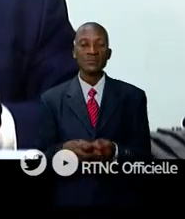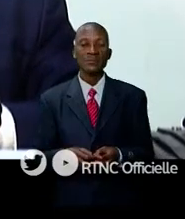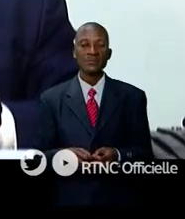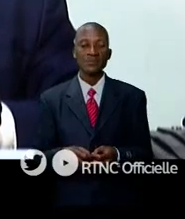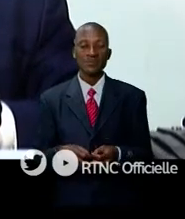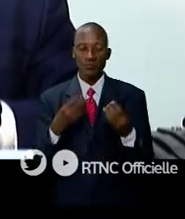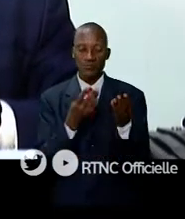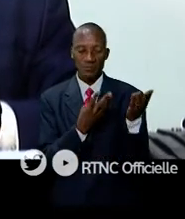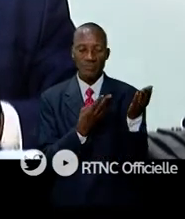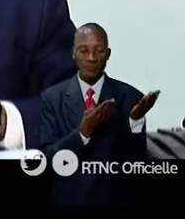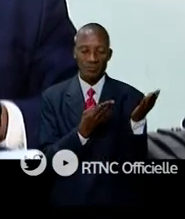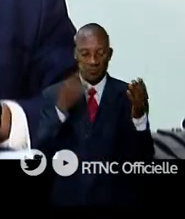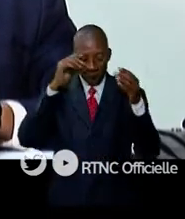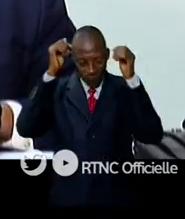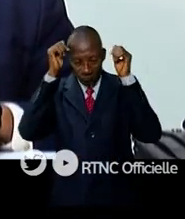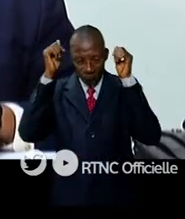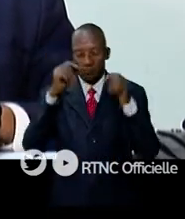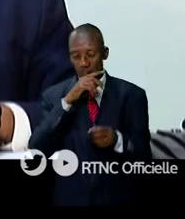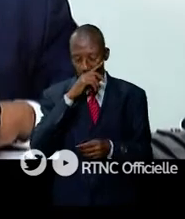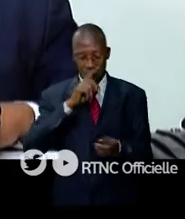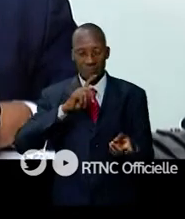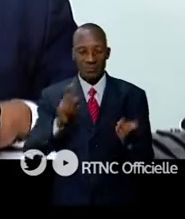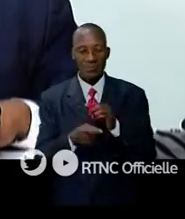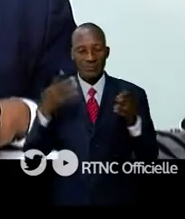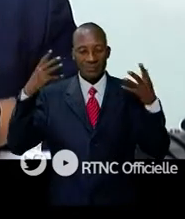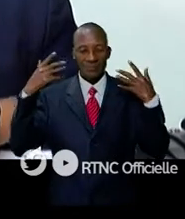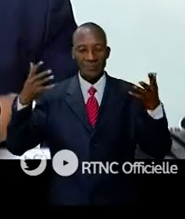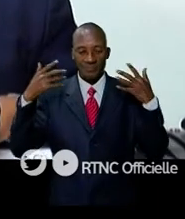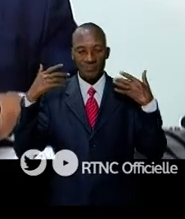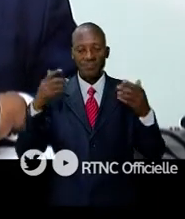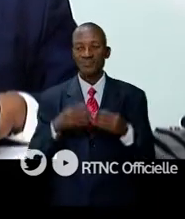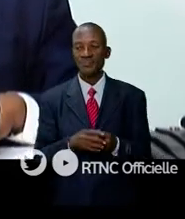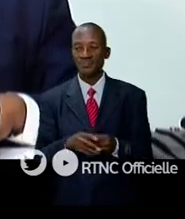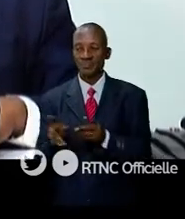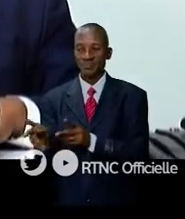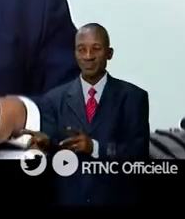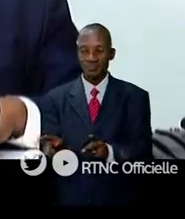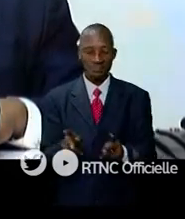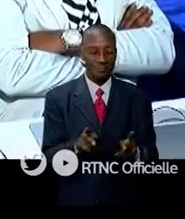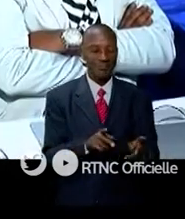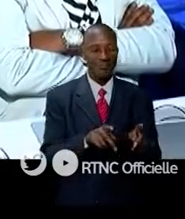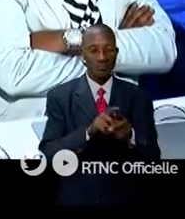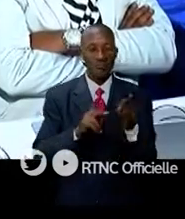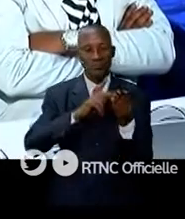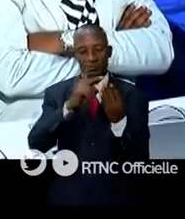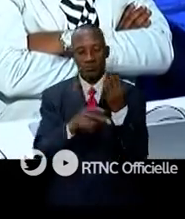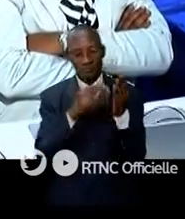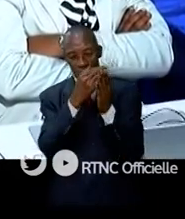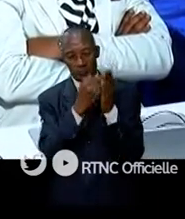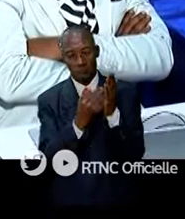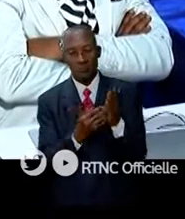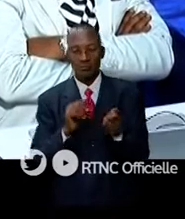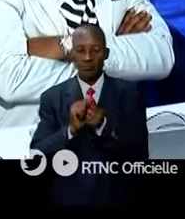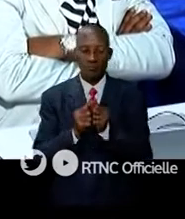bois, la lutte contre les changements climatiques, la planification et les suivis programmatiques, le cadre